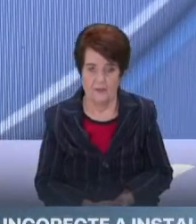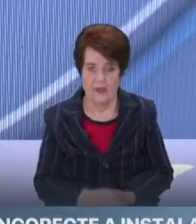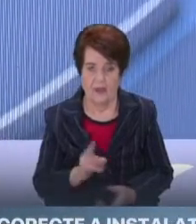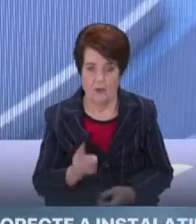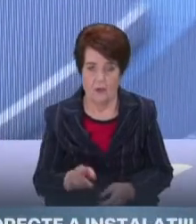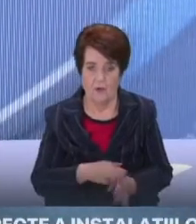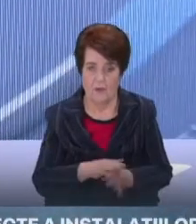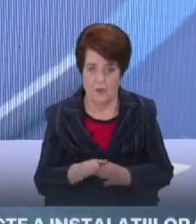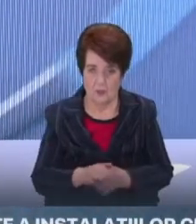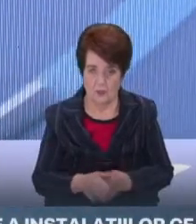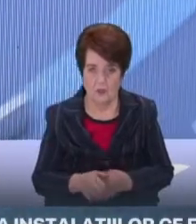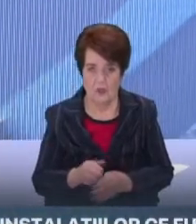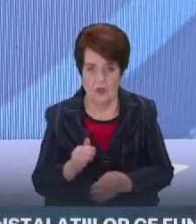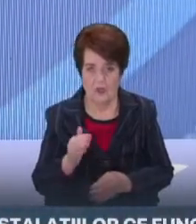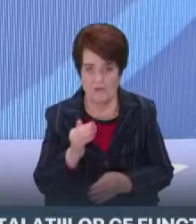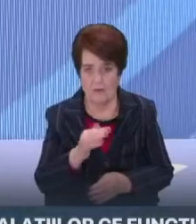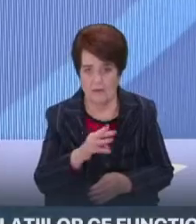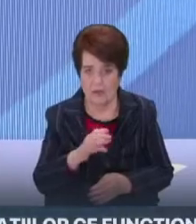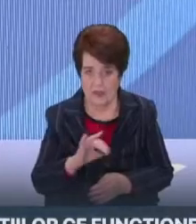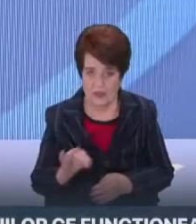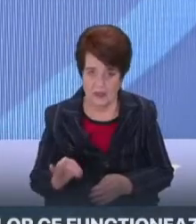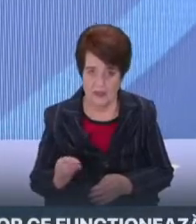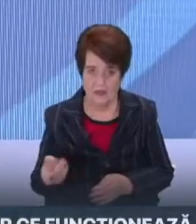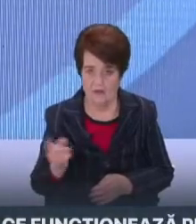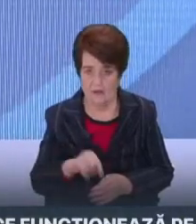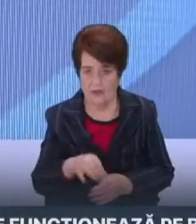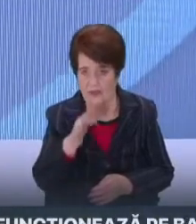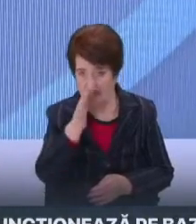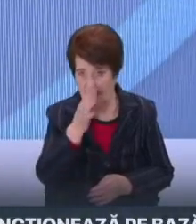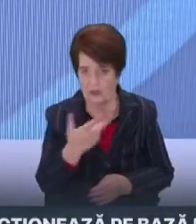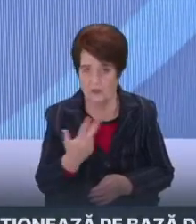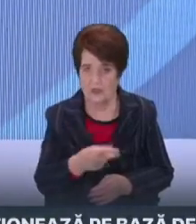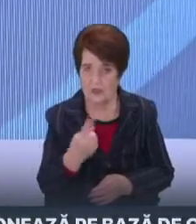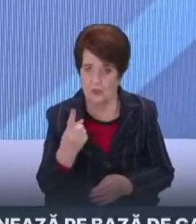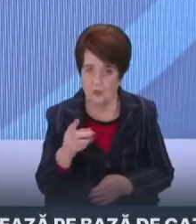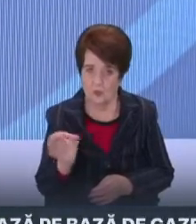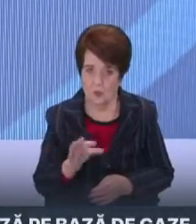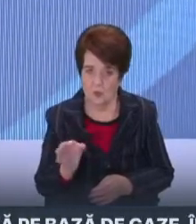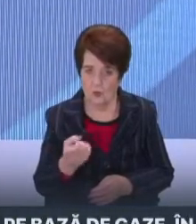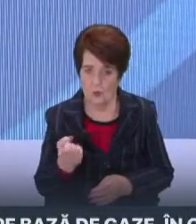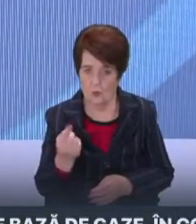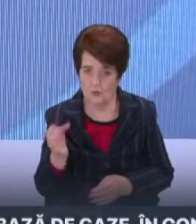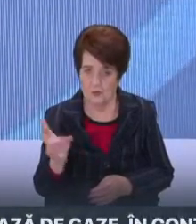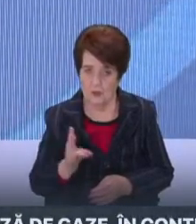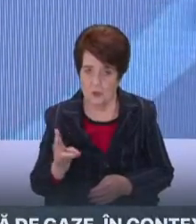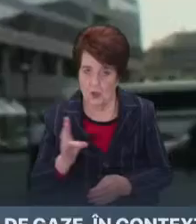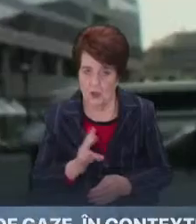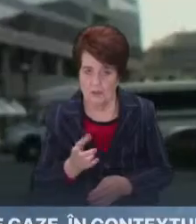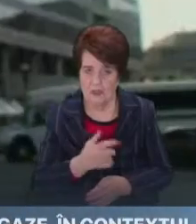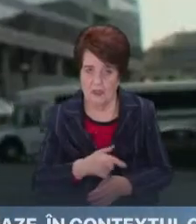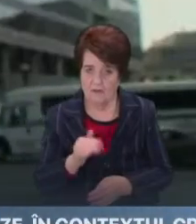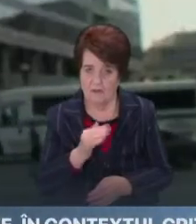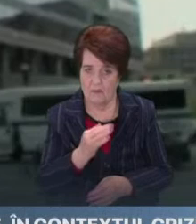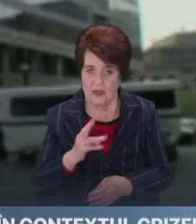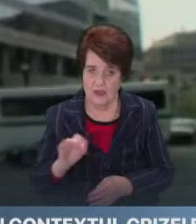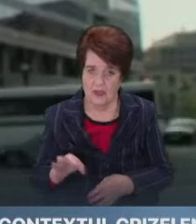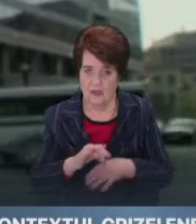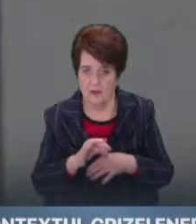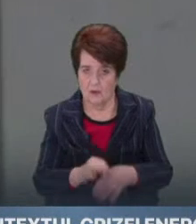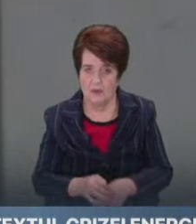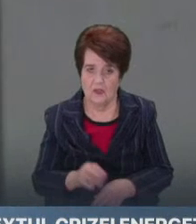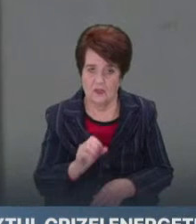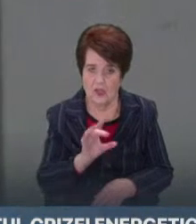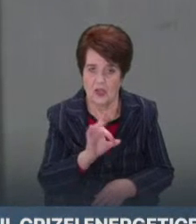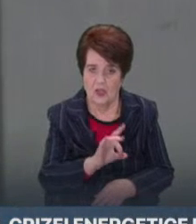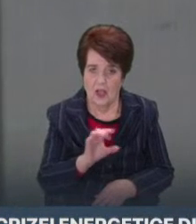O misiune a Fondului Monetar Internațional vine la Chișinău în perioada 31 octombrie-11 noiembrie. Delegația femeii condusă de Robin